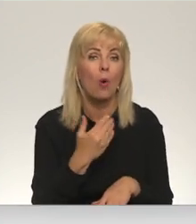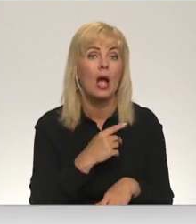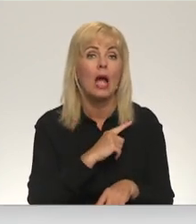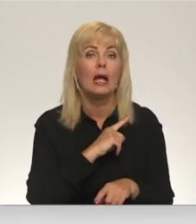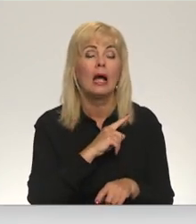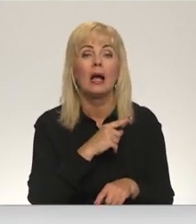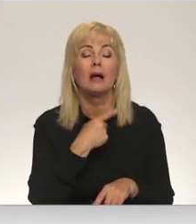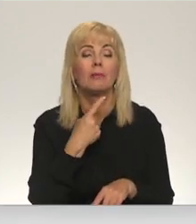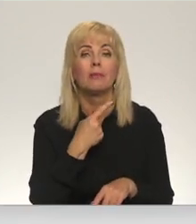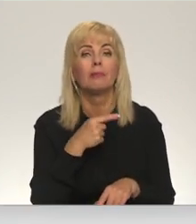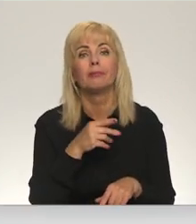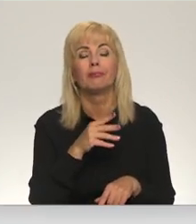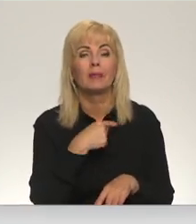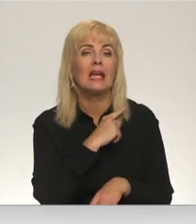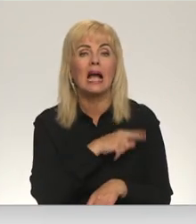runa, ka